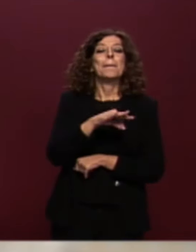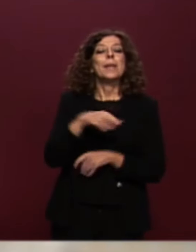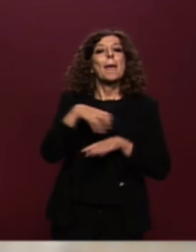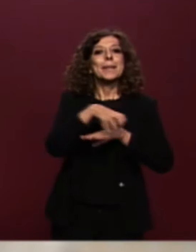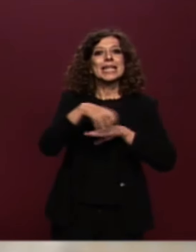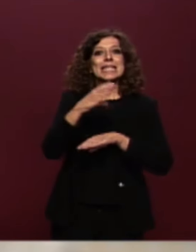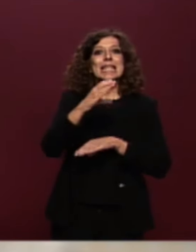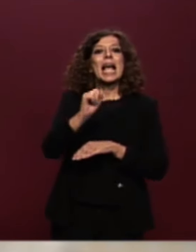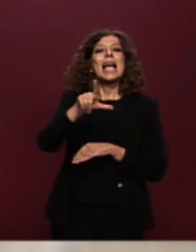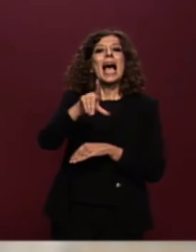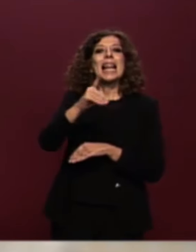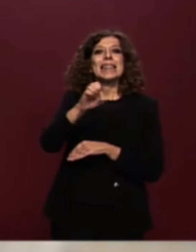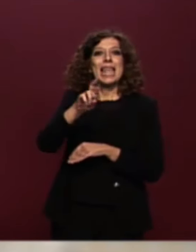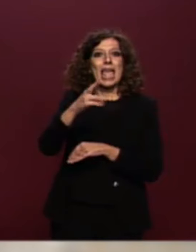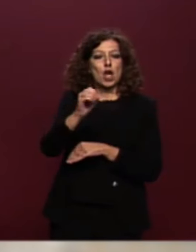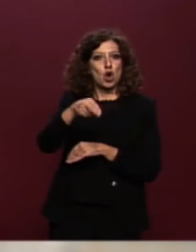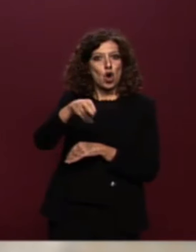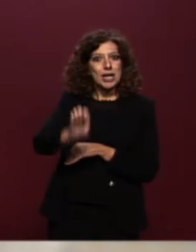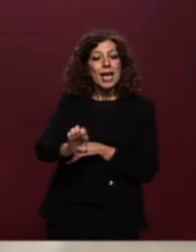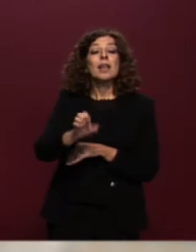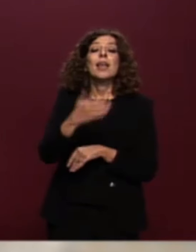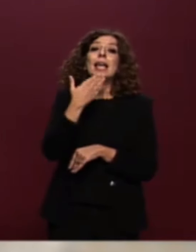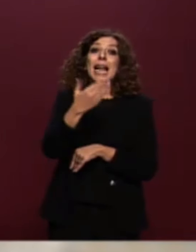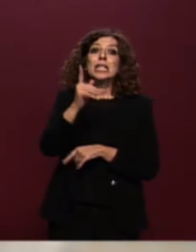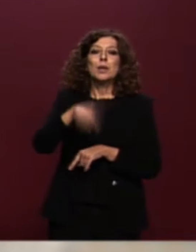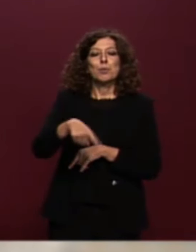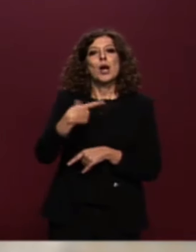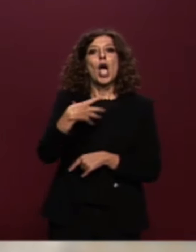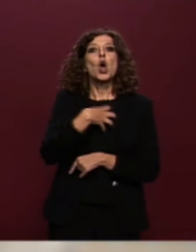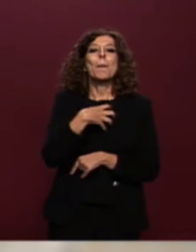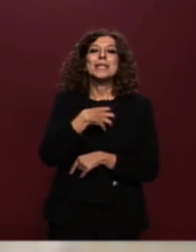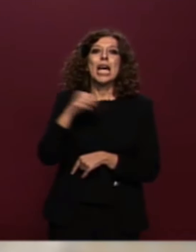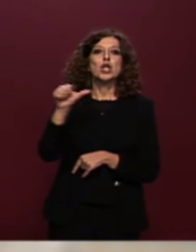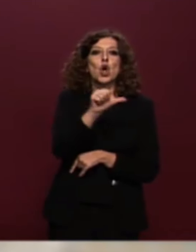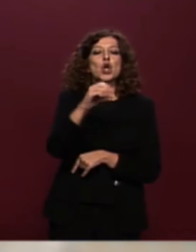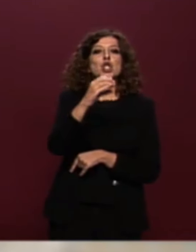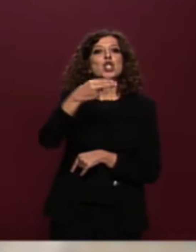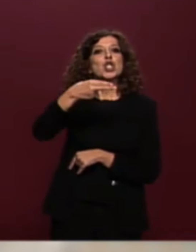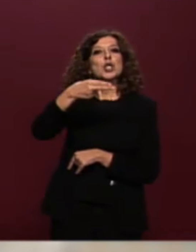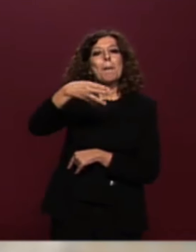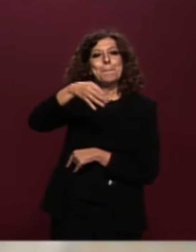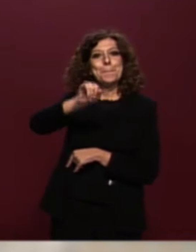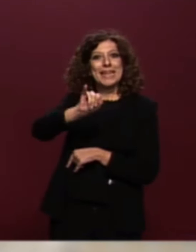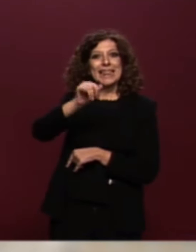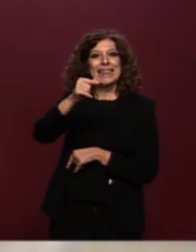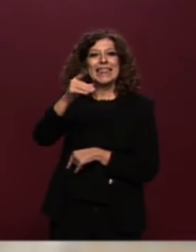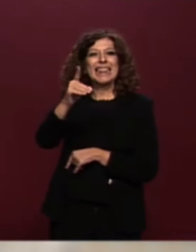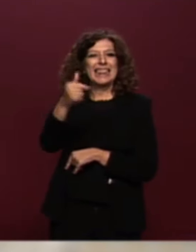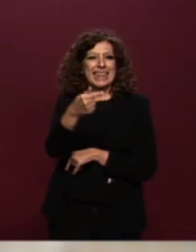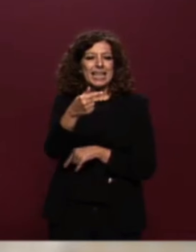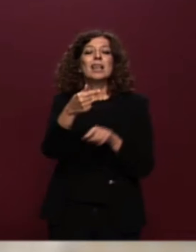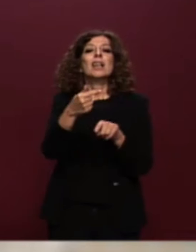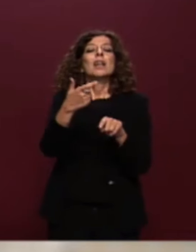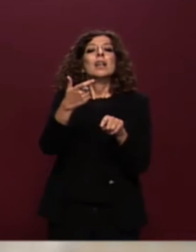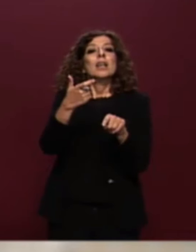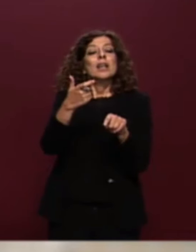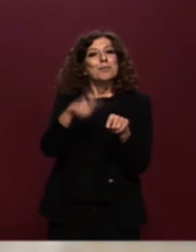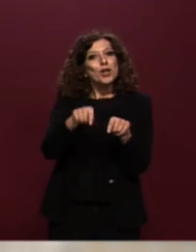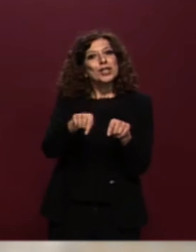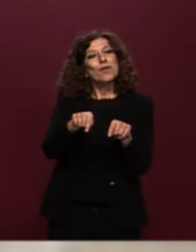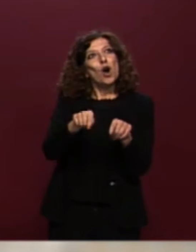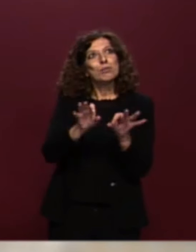nome del Governo e un grazie sentito anche al Commissario Schmidt, poiché questo momento è stato pensato proprio a conclusione